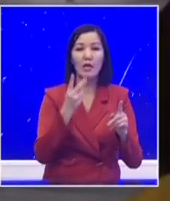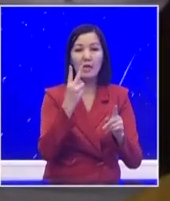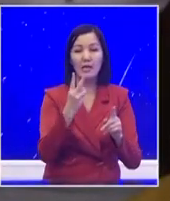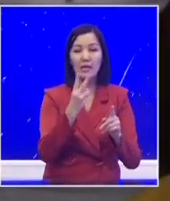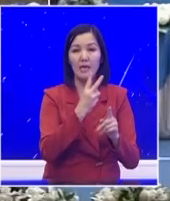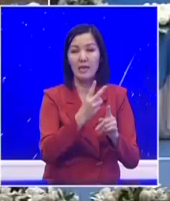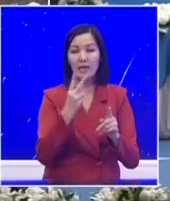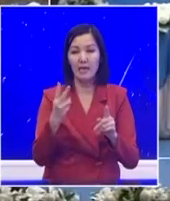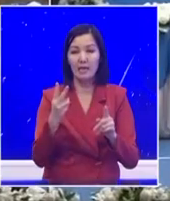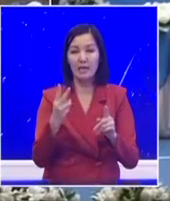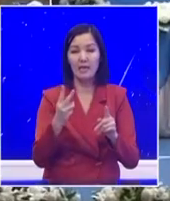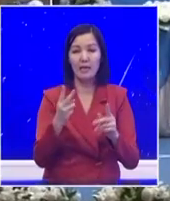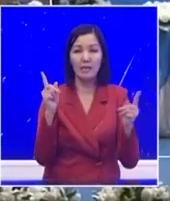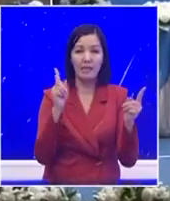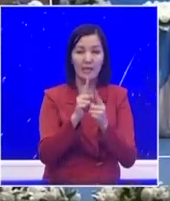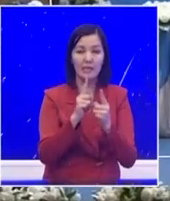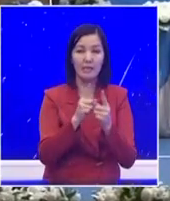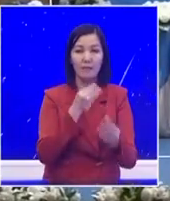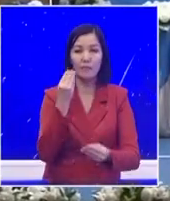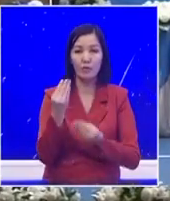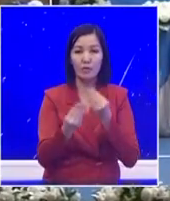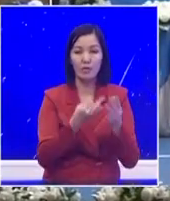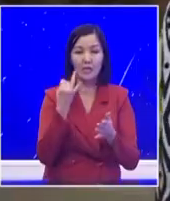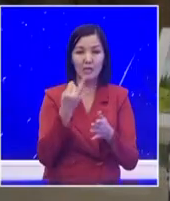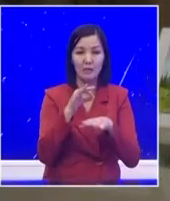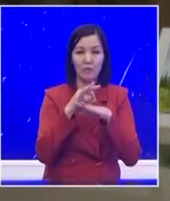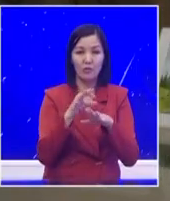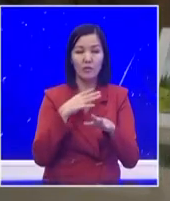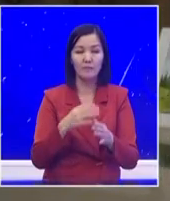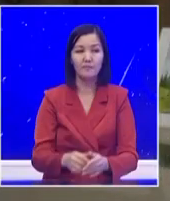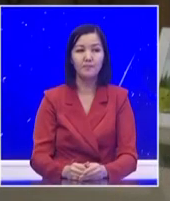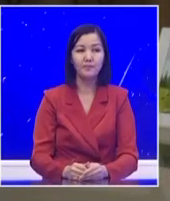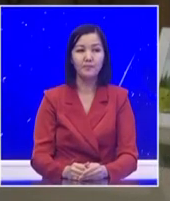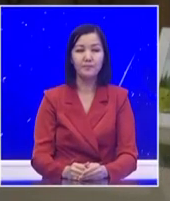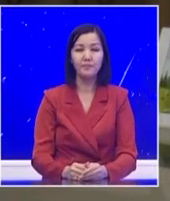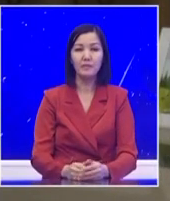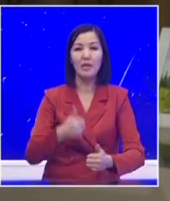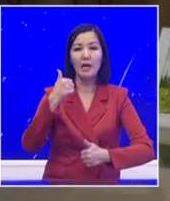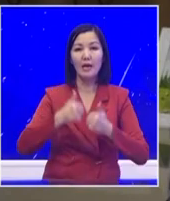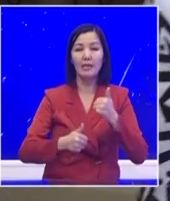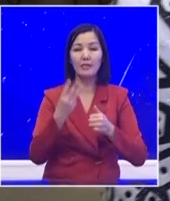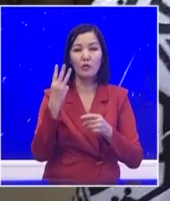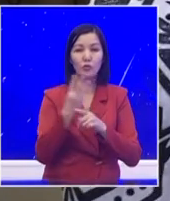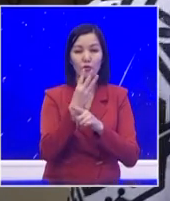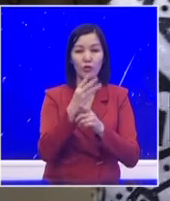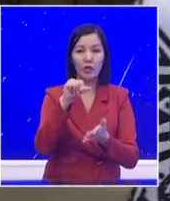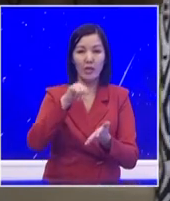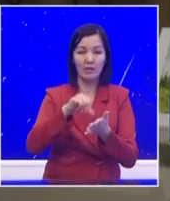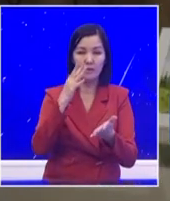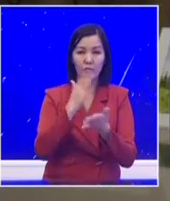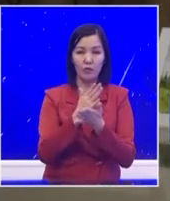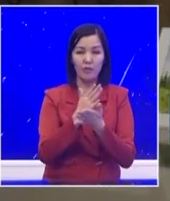келі сахна төріне шығып, сөз сайысының көрігін қыздырды. Осы жыр алып Жамбыл айтысына биыл 3-ші рет келіп